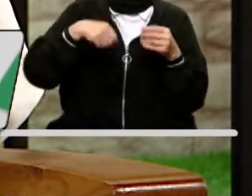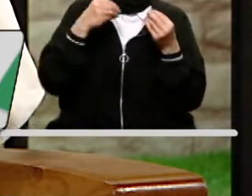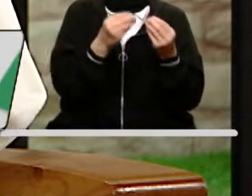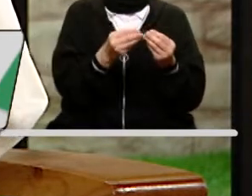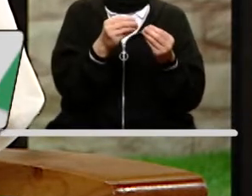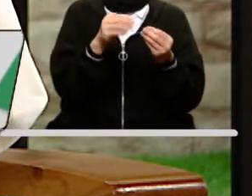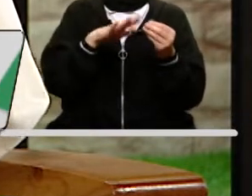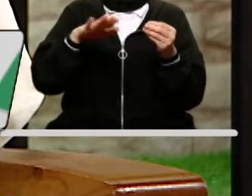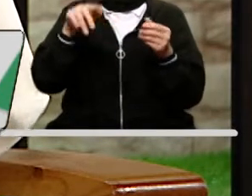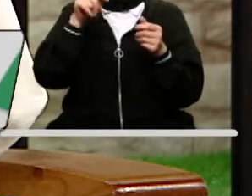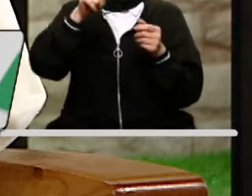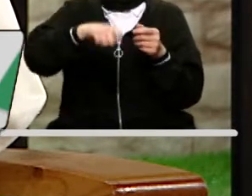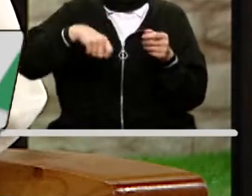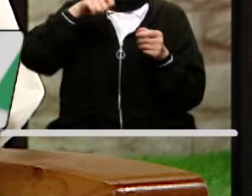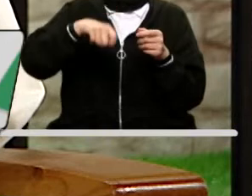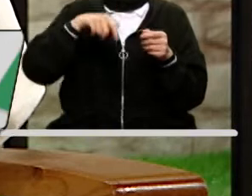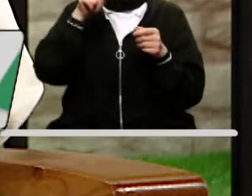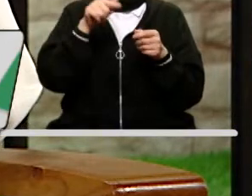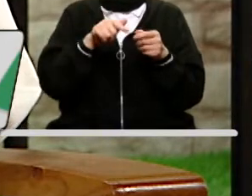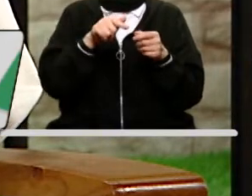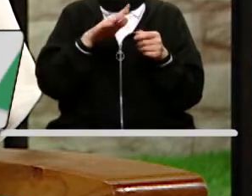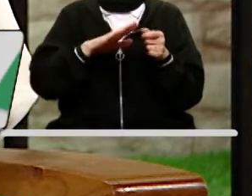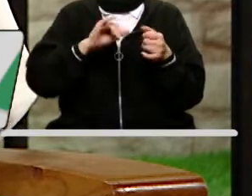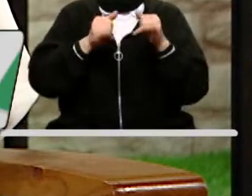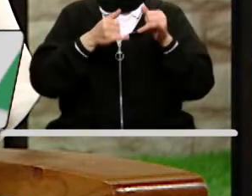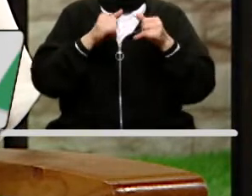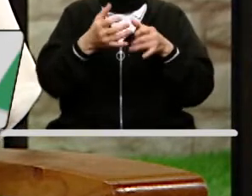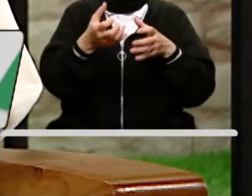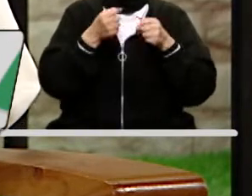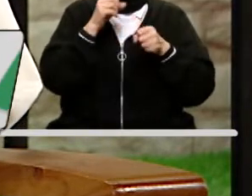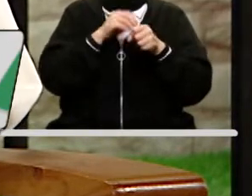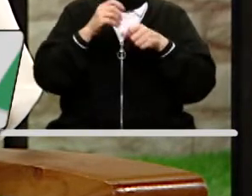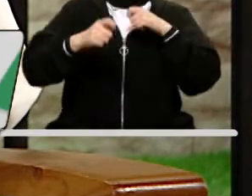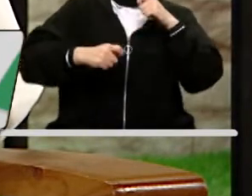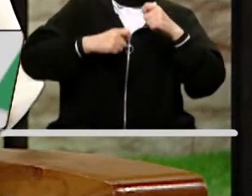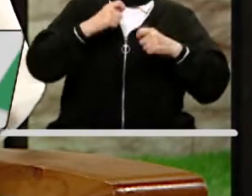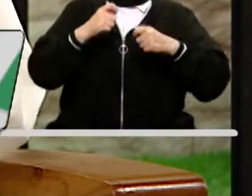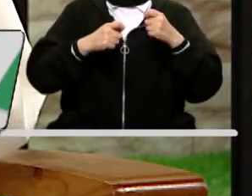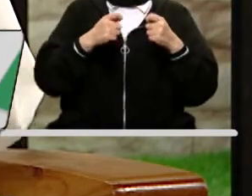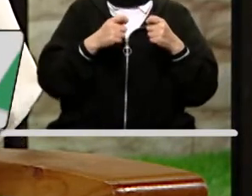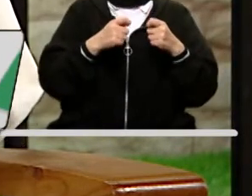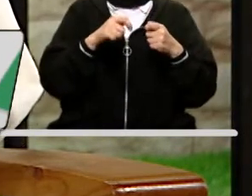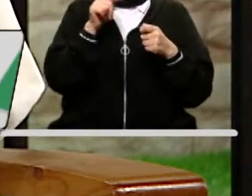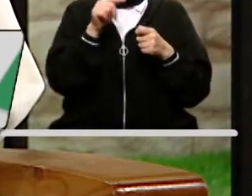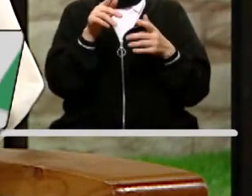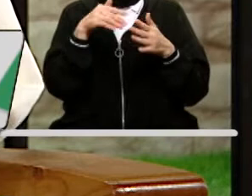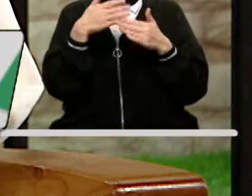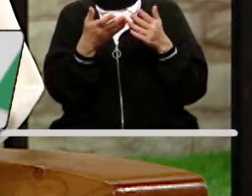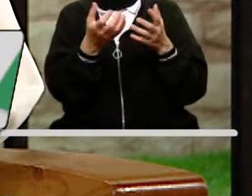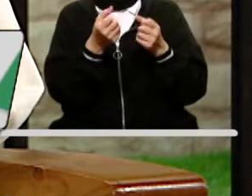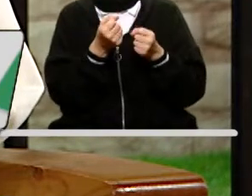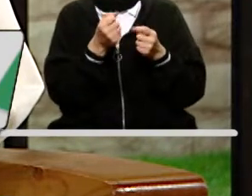o oyuncağa ulaşmak için çabalıyor. Onu alıyor ama araştırmanın ilginç sonucu şu ki çocuk o aldığı oyuncakla